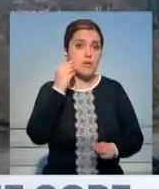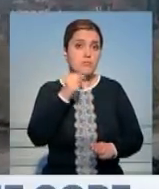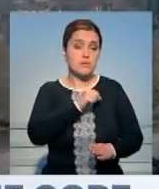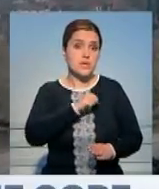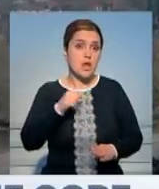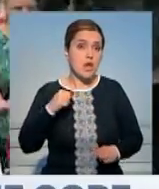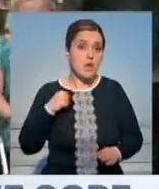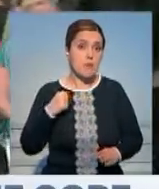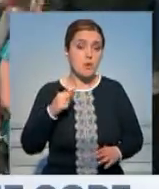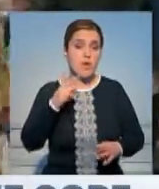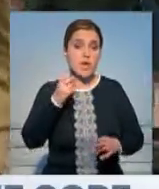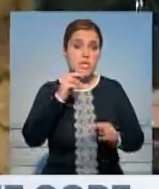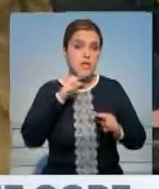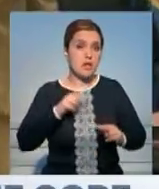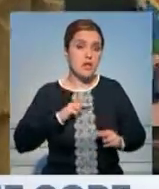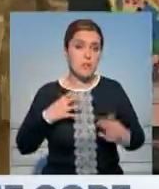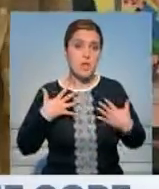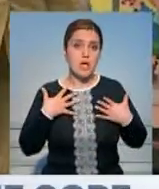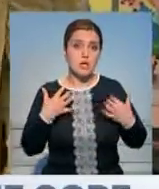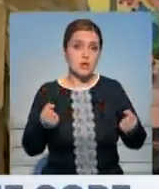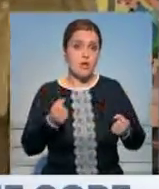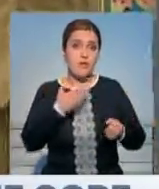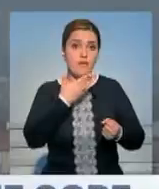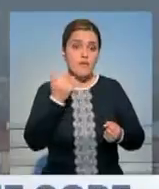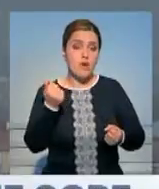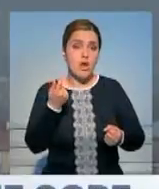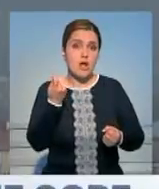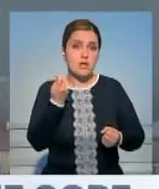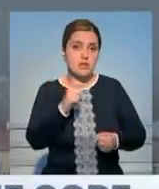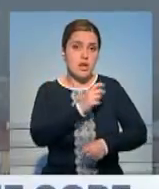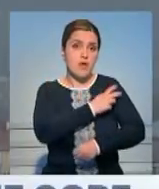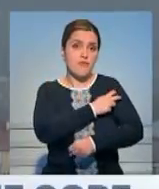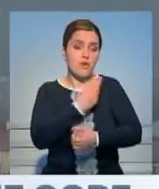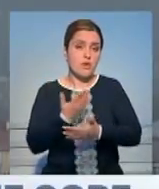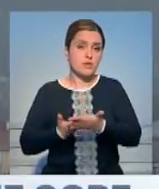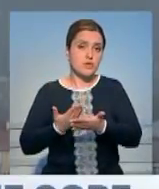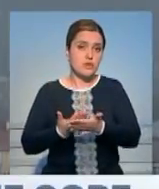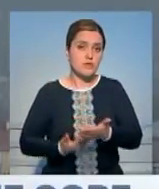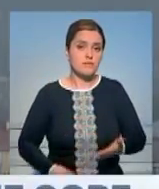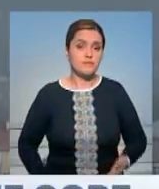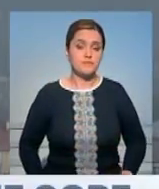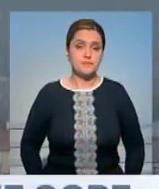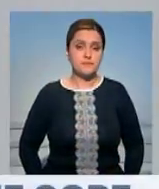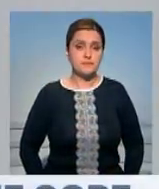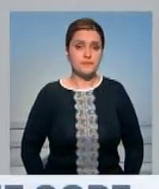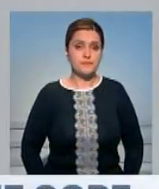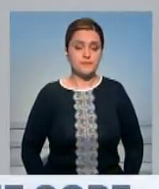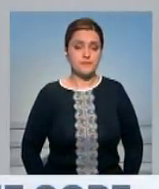выяснилось, мало уделяют внимания своему здоровью и редко обращаются к врачам за консультацией.